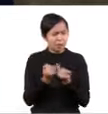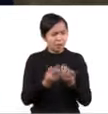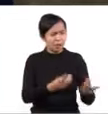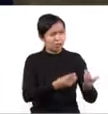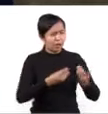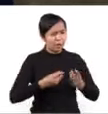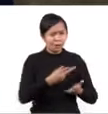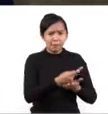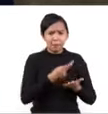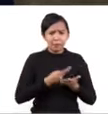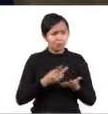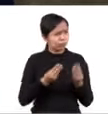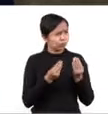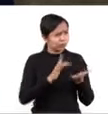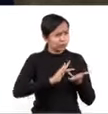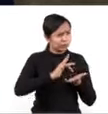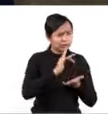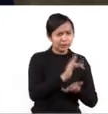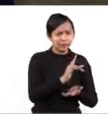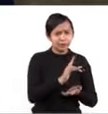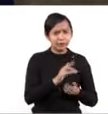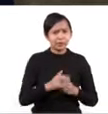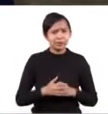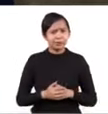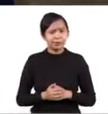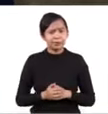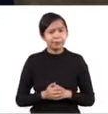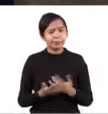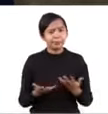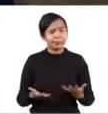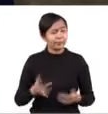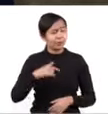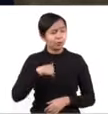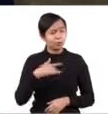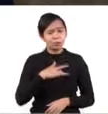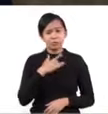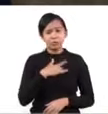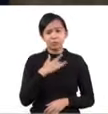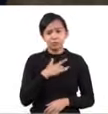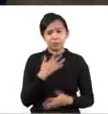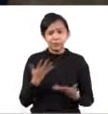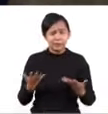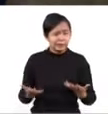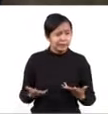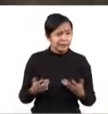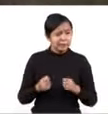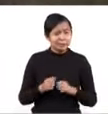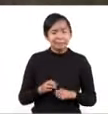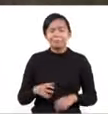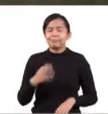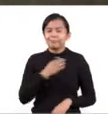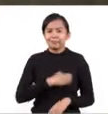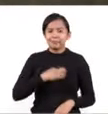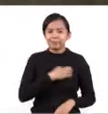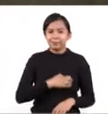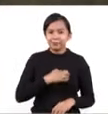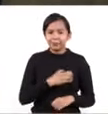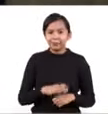dafür. Ich fühle mich wirklich sehr geehrt. Alexander von Humboldt hat schon vor über